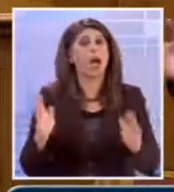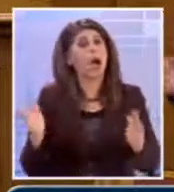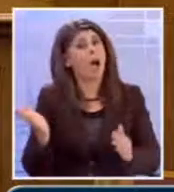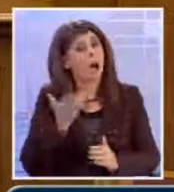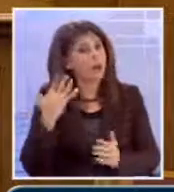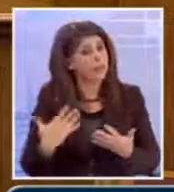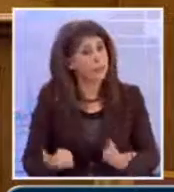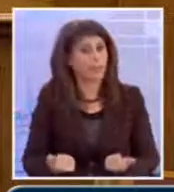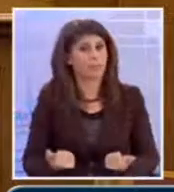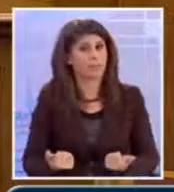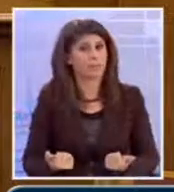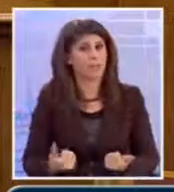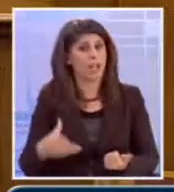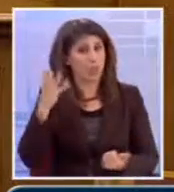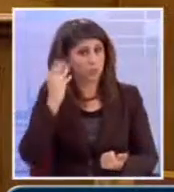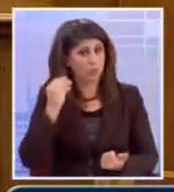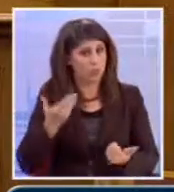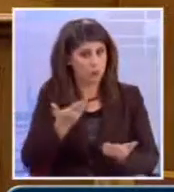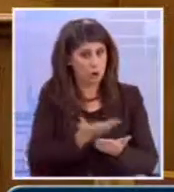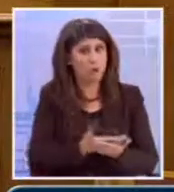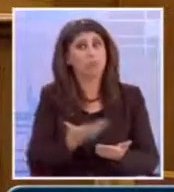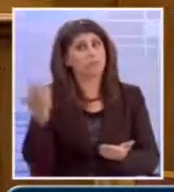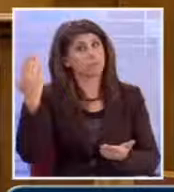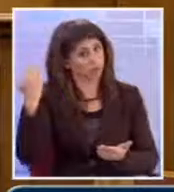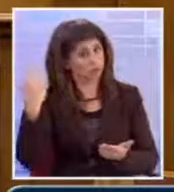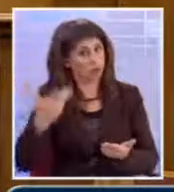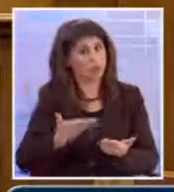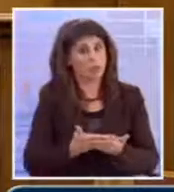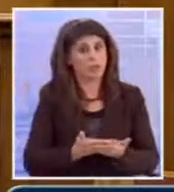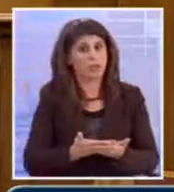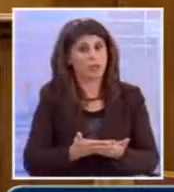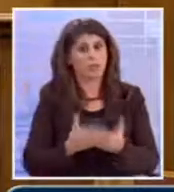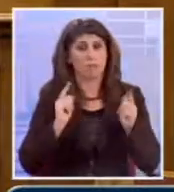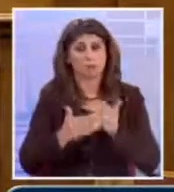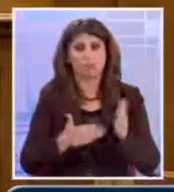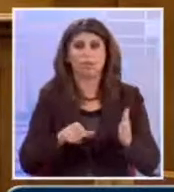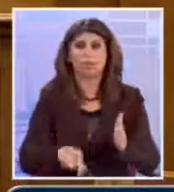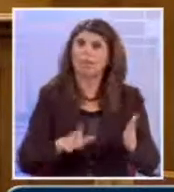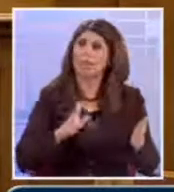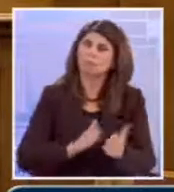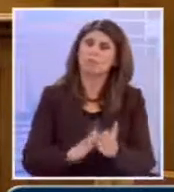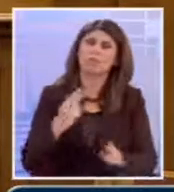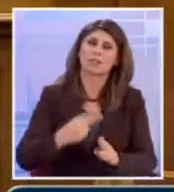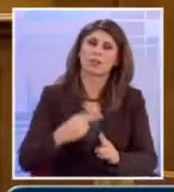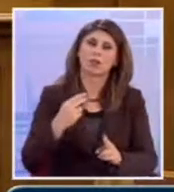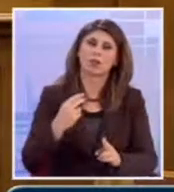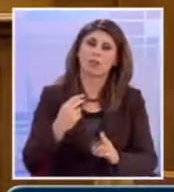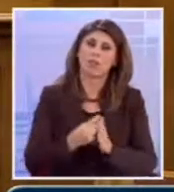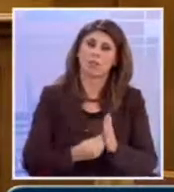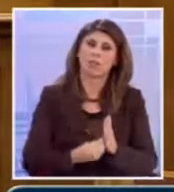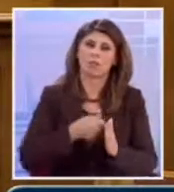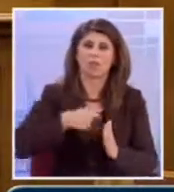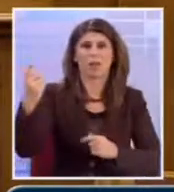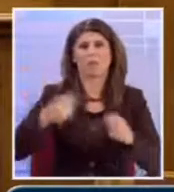είχε εισακουστεί η πρότασή μας, σήμερα θα είχαν αντιμετωπιστεί σε σημαντικό βαθμό οι